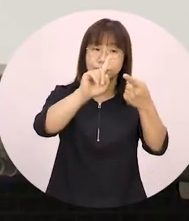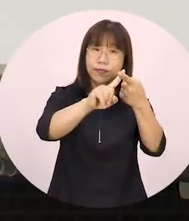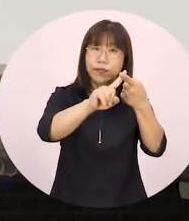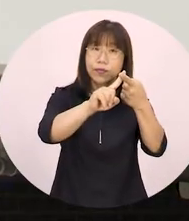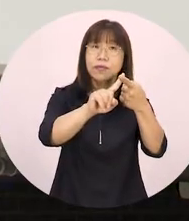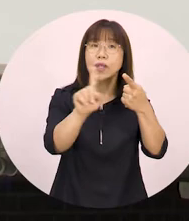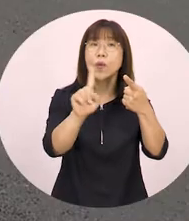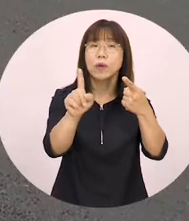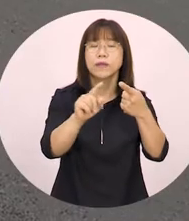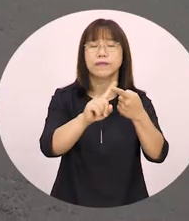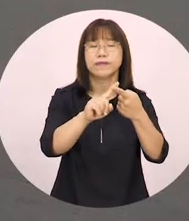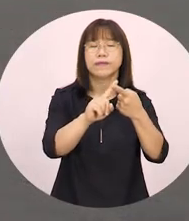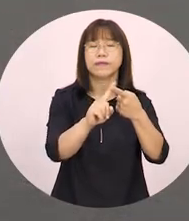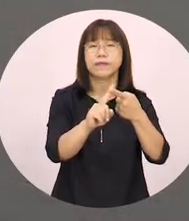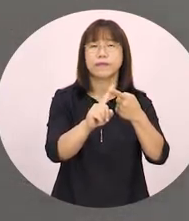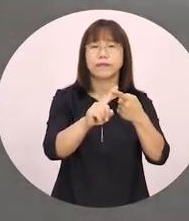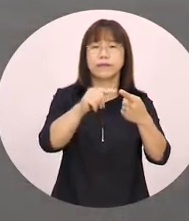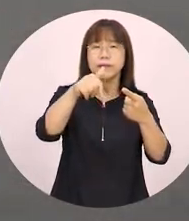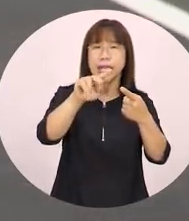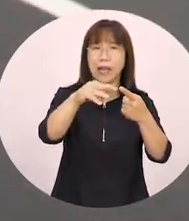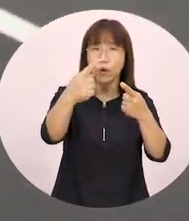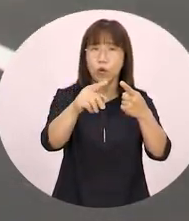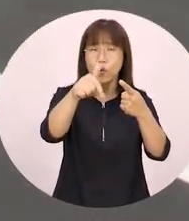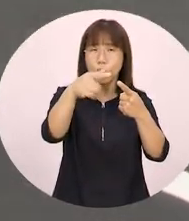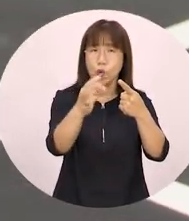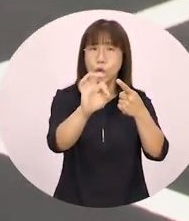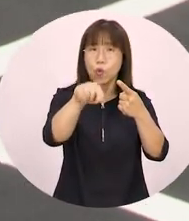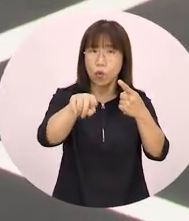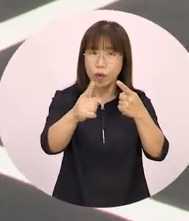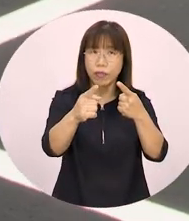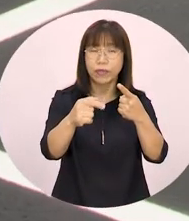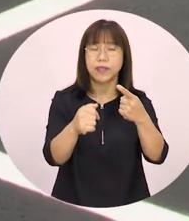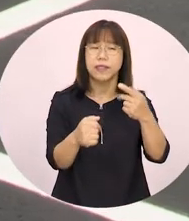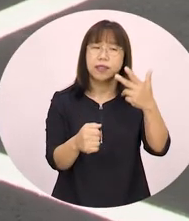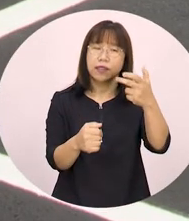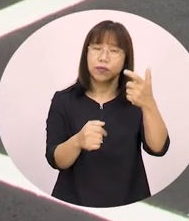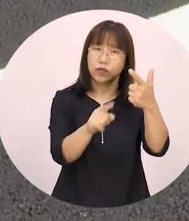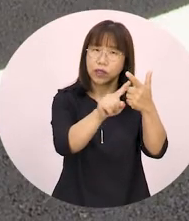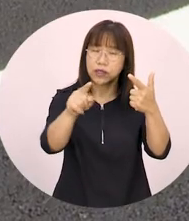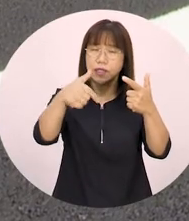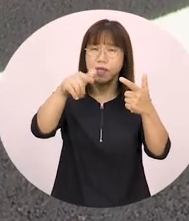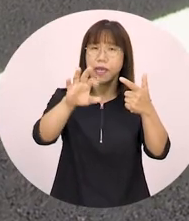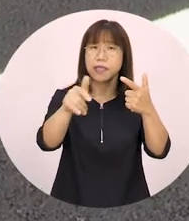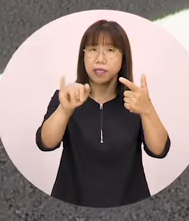곳입니다. 화곡 1-2 공영 주차장은 가로공원로